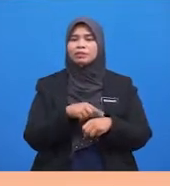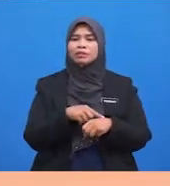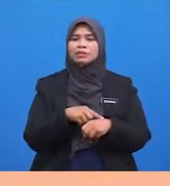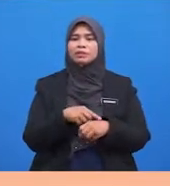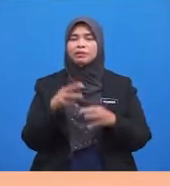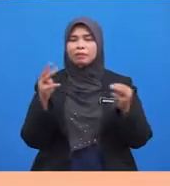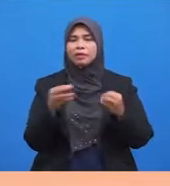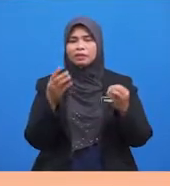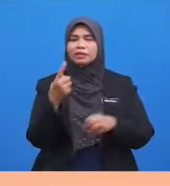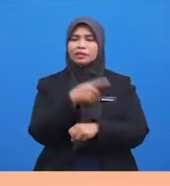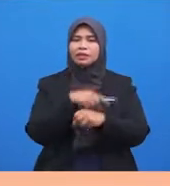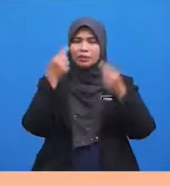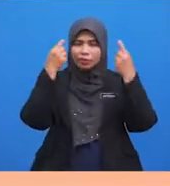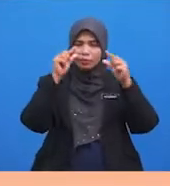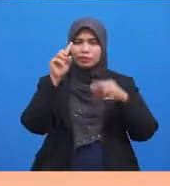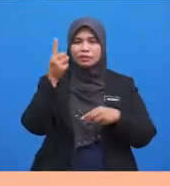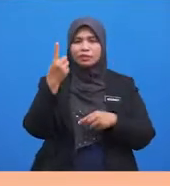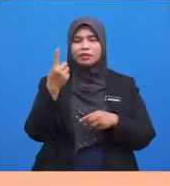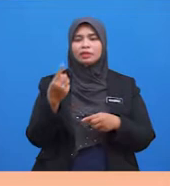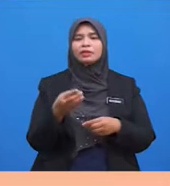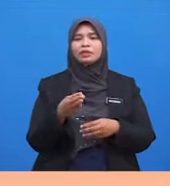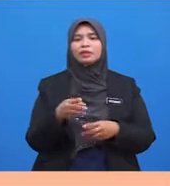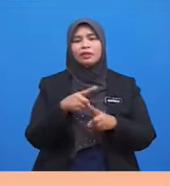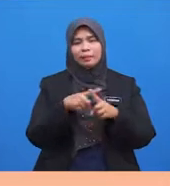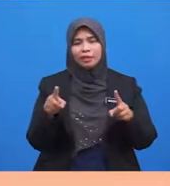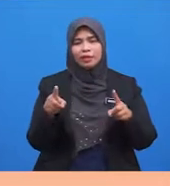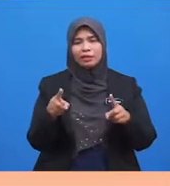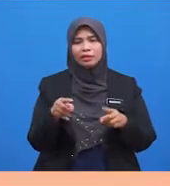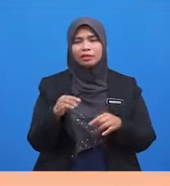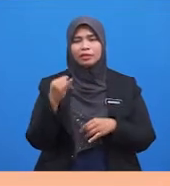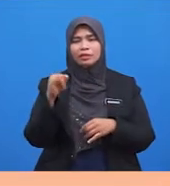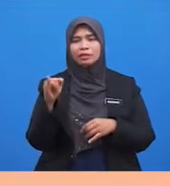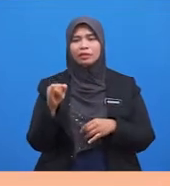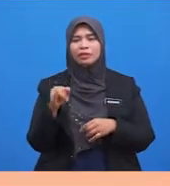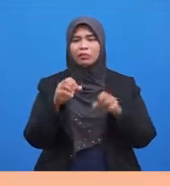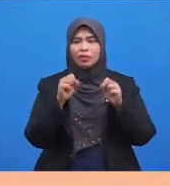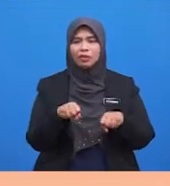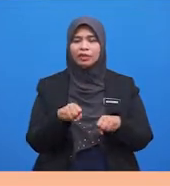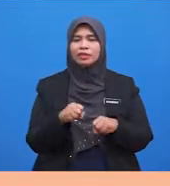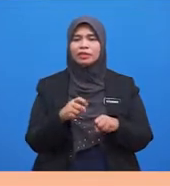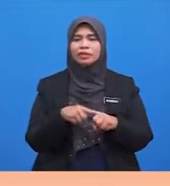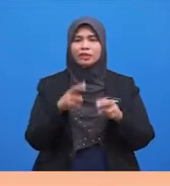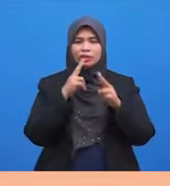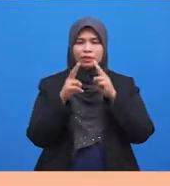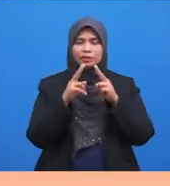sambutan Hari Guru sahaja. Sebaliknya, ianya boleh